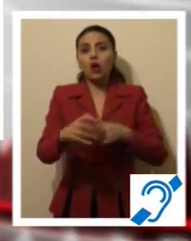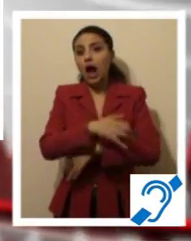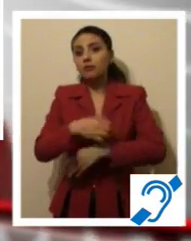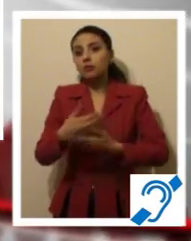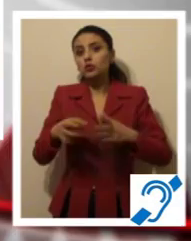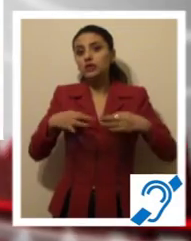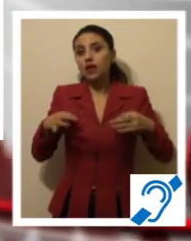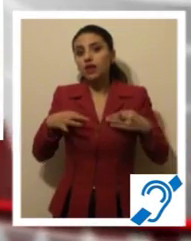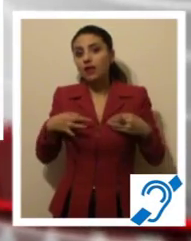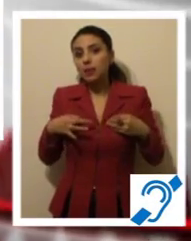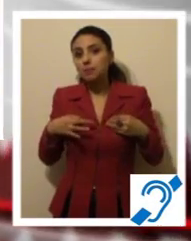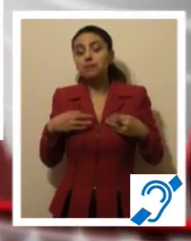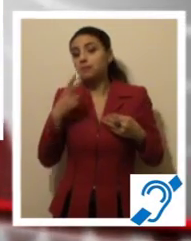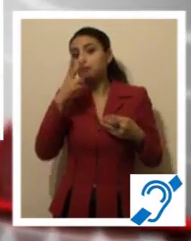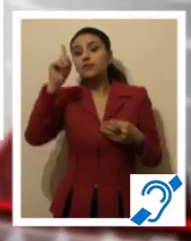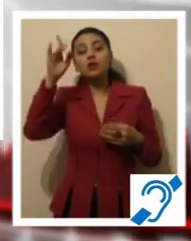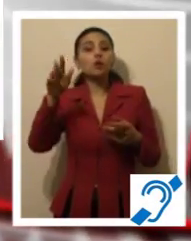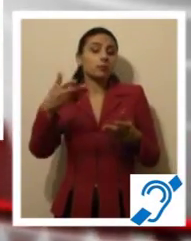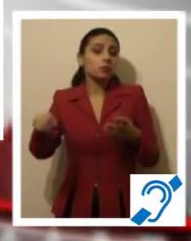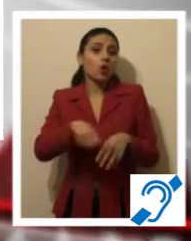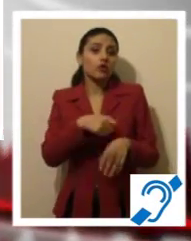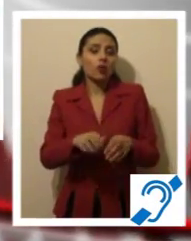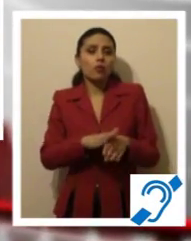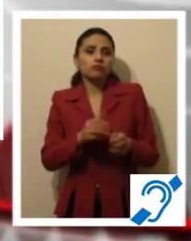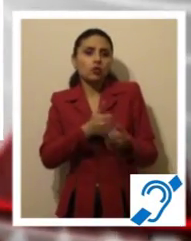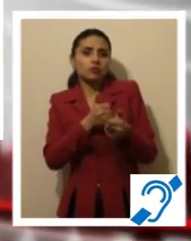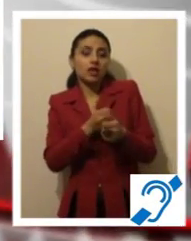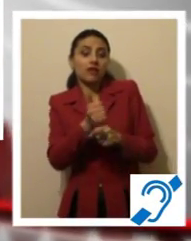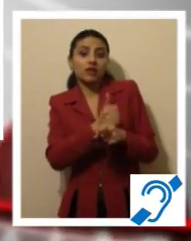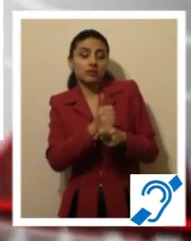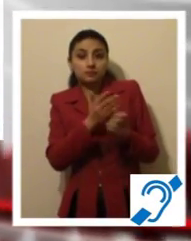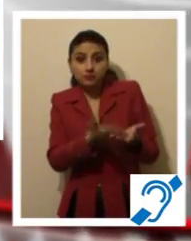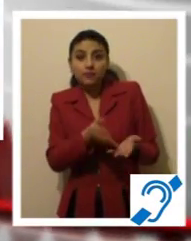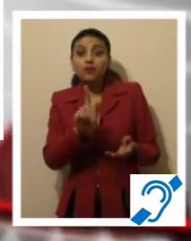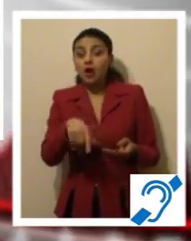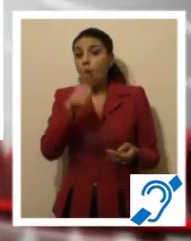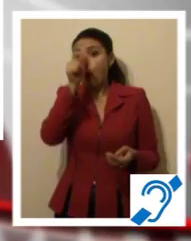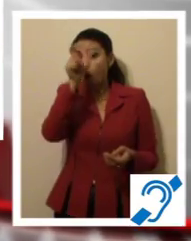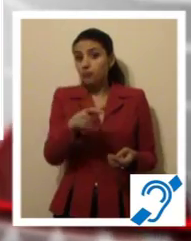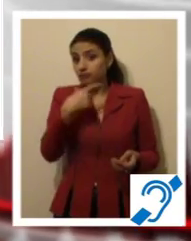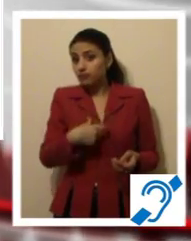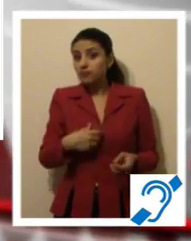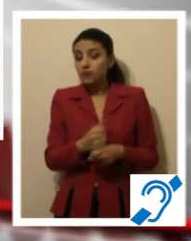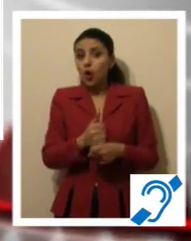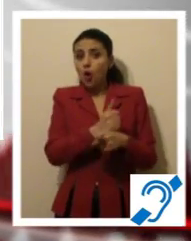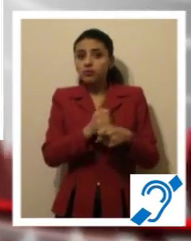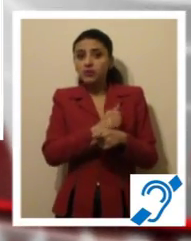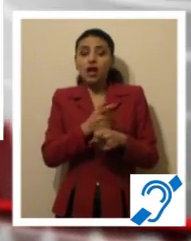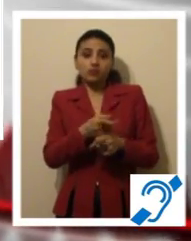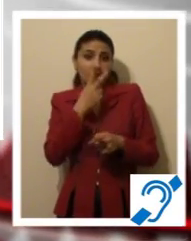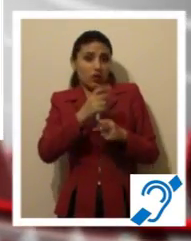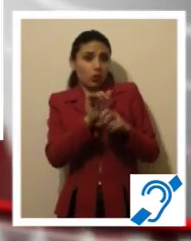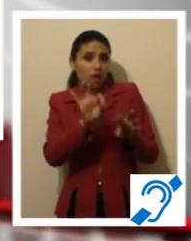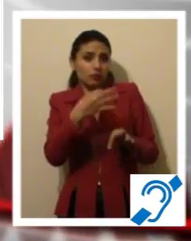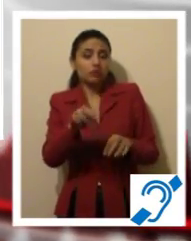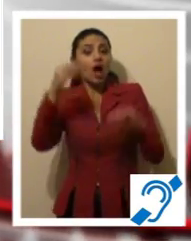precum și la apariția unor modificări comportamentale, deținătorul de animale are obligația să anunțe de îndată medicul veterinar. Să